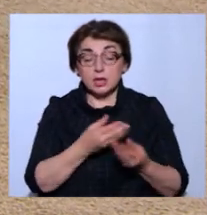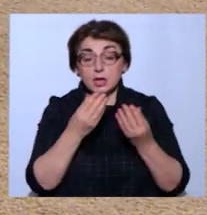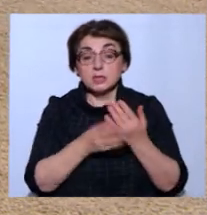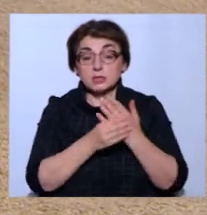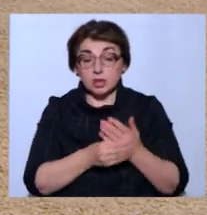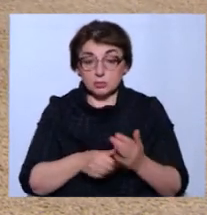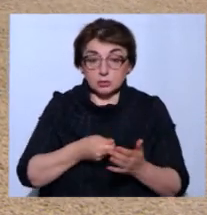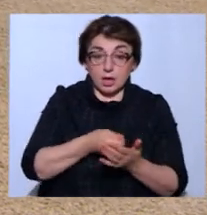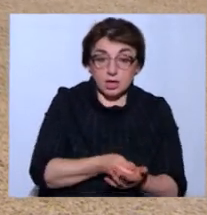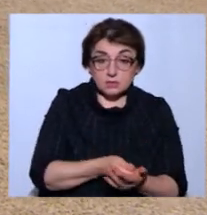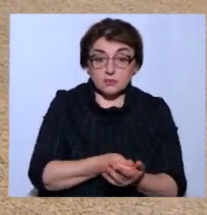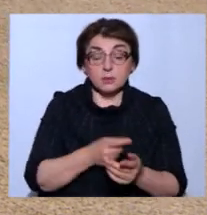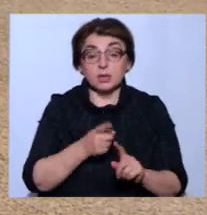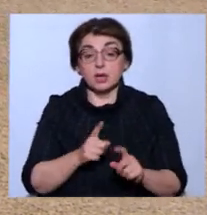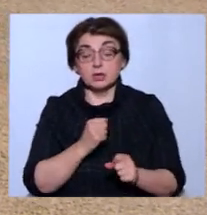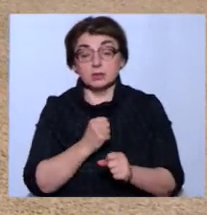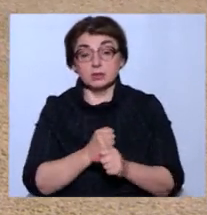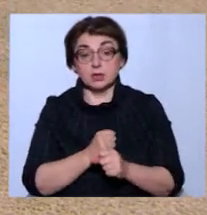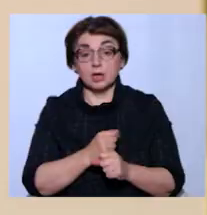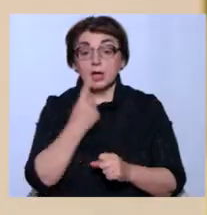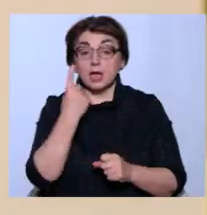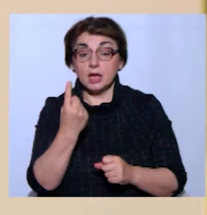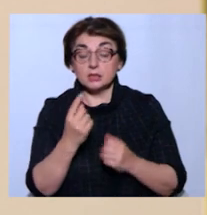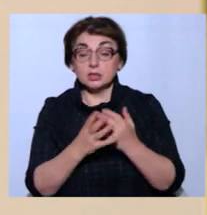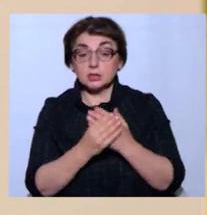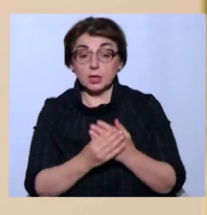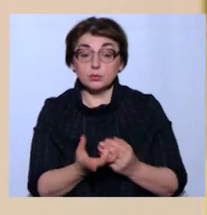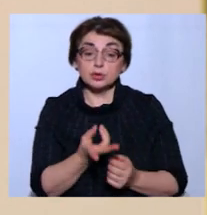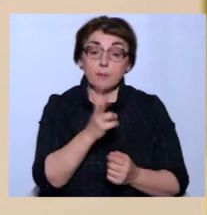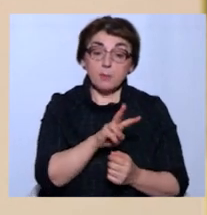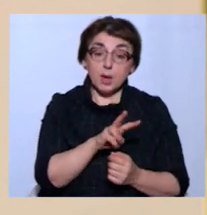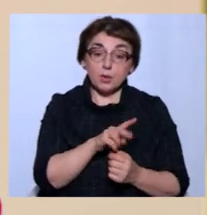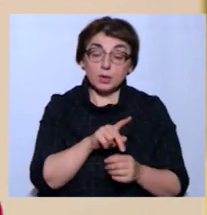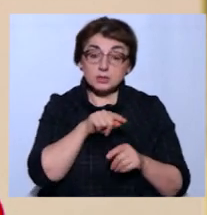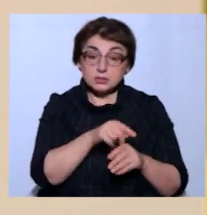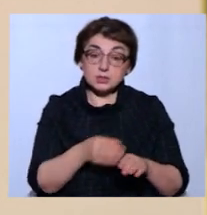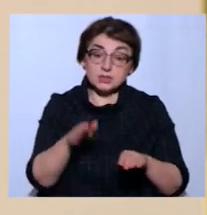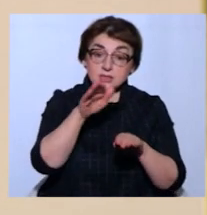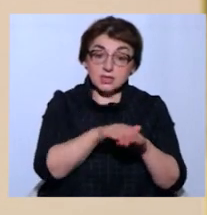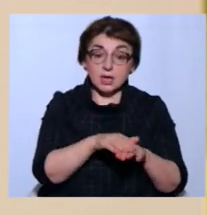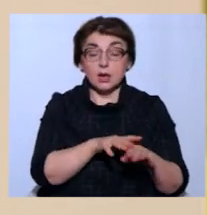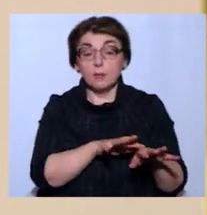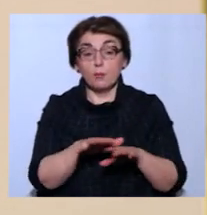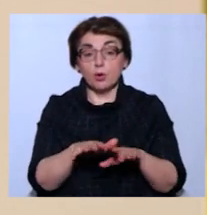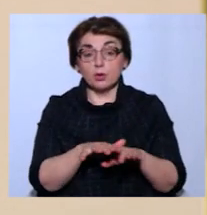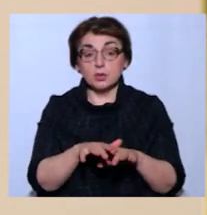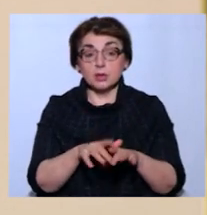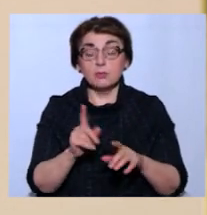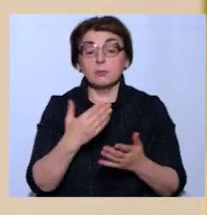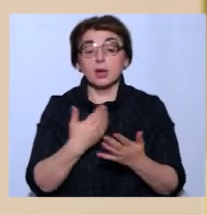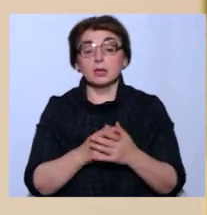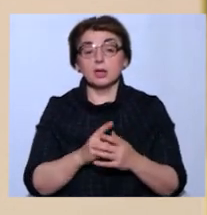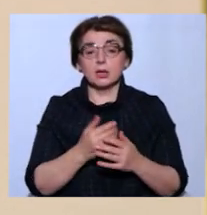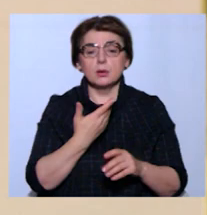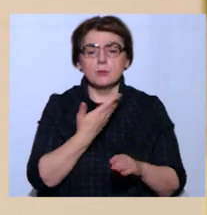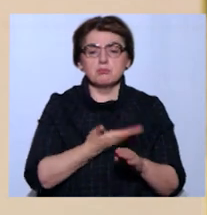აკეთებინებს. ესე იგი, ძალა ერთი სხეულის მეორეზე ზემოქმედება. მაგალითად, როდესაც მე მინდა რამე